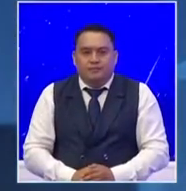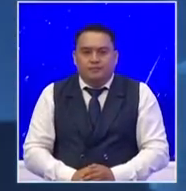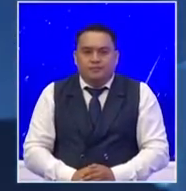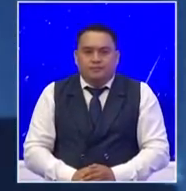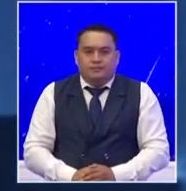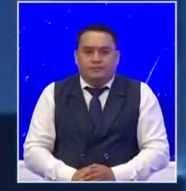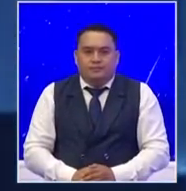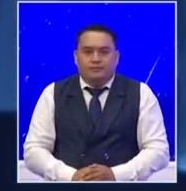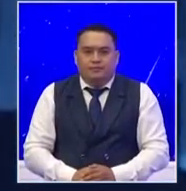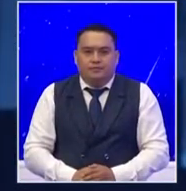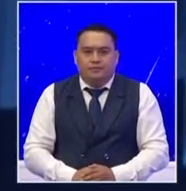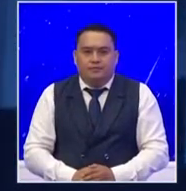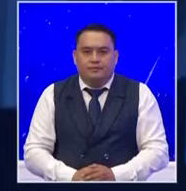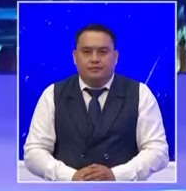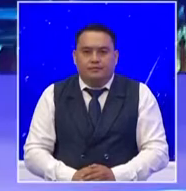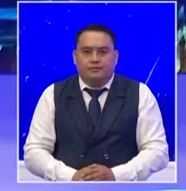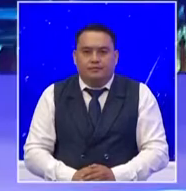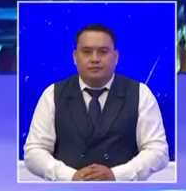ЖТСО из Коксусского района.